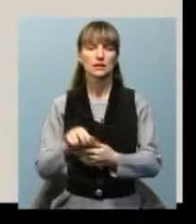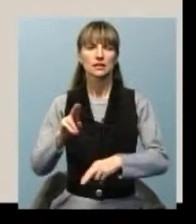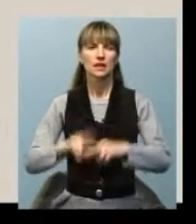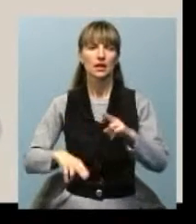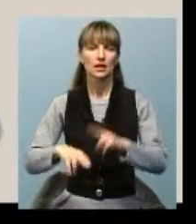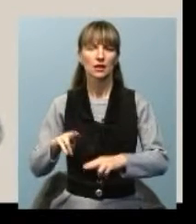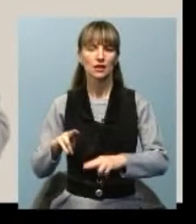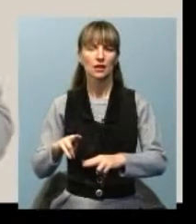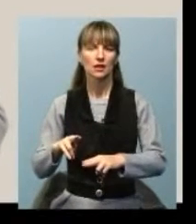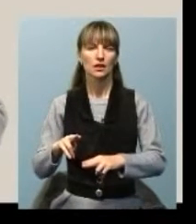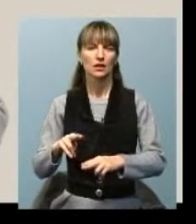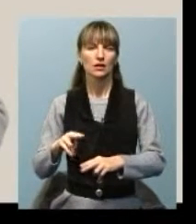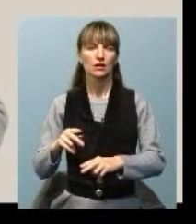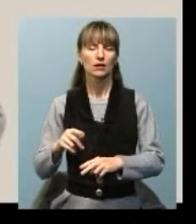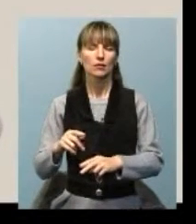строители,